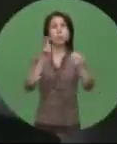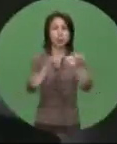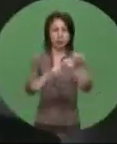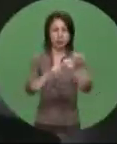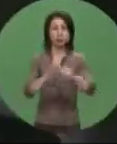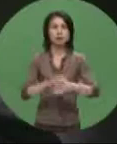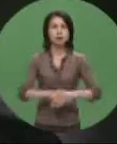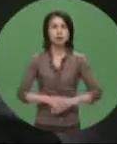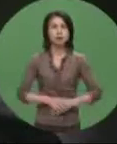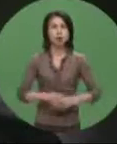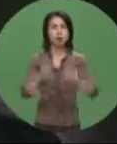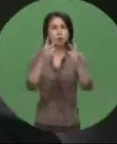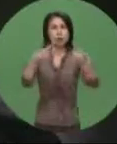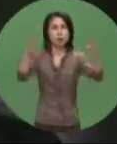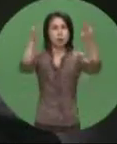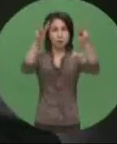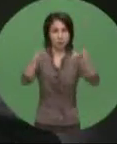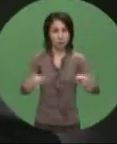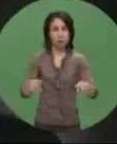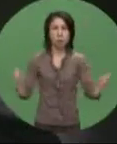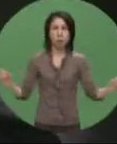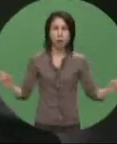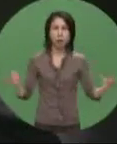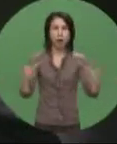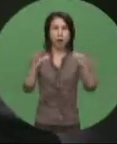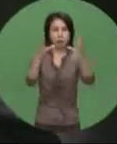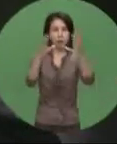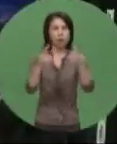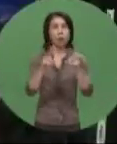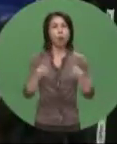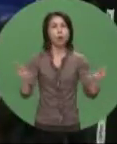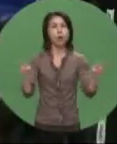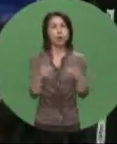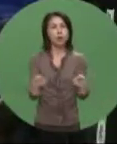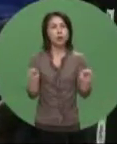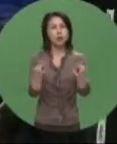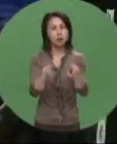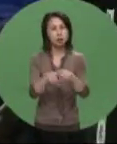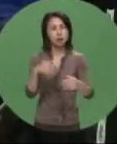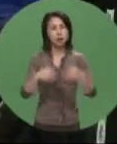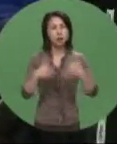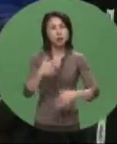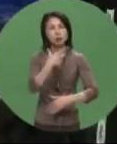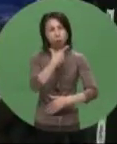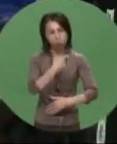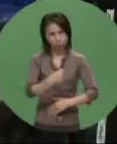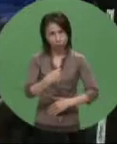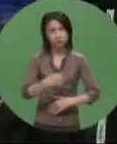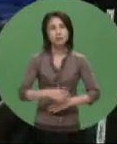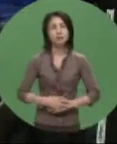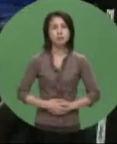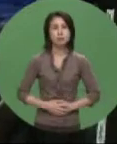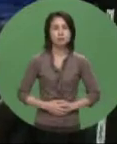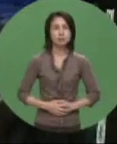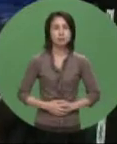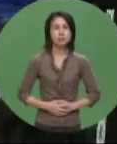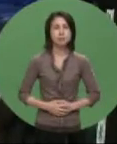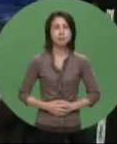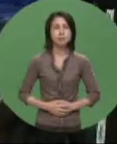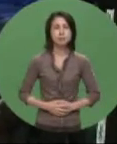と、大鳥居をライトアップし、音楽とともに楽しんでもらえればという新たな試みです